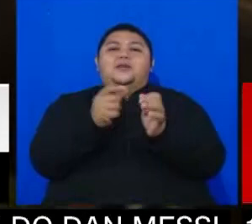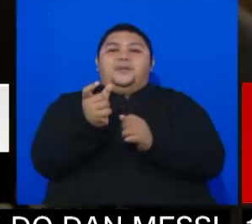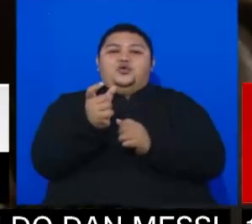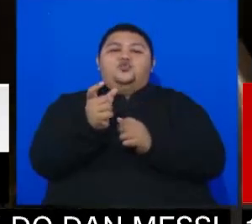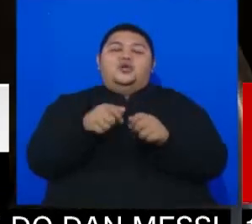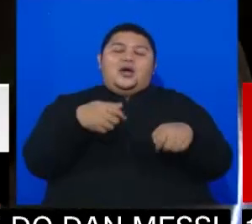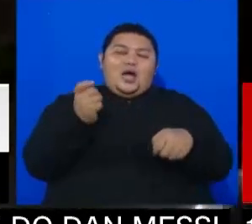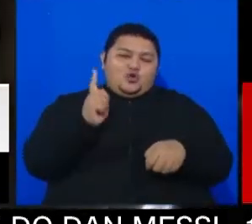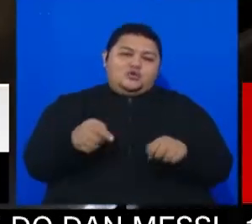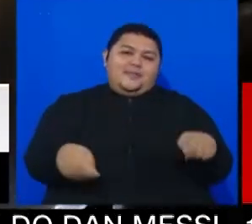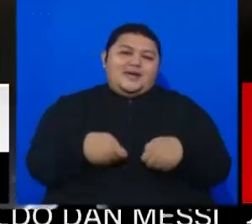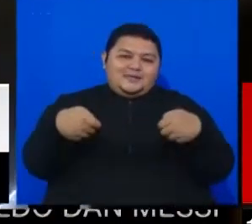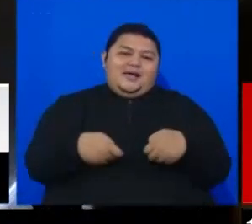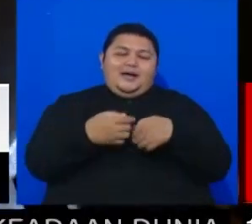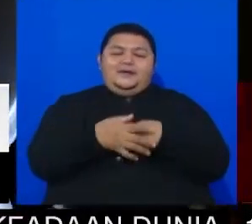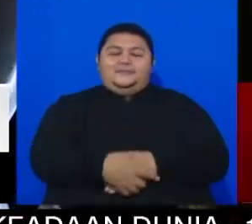olah.